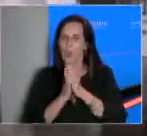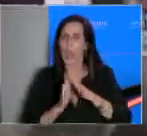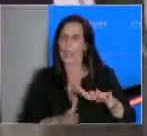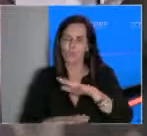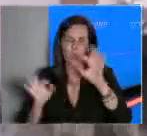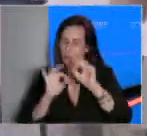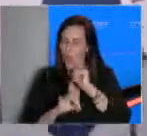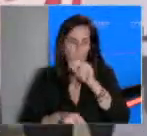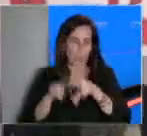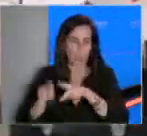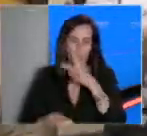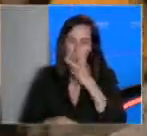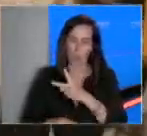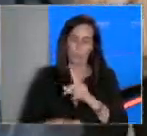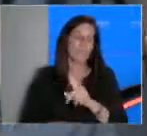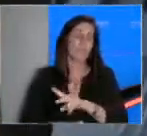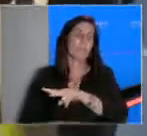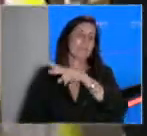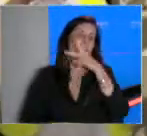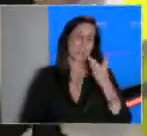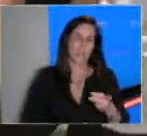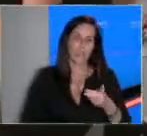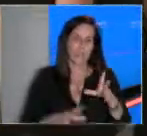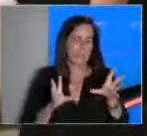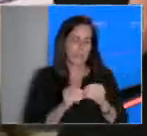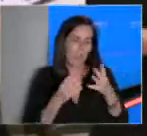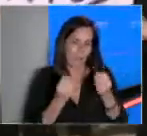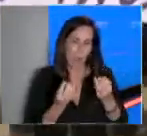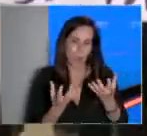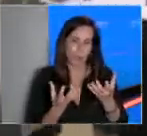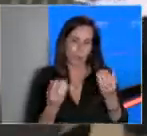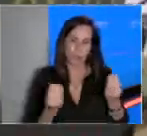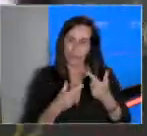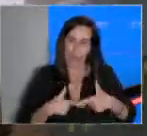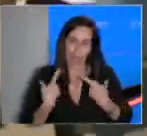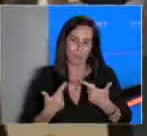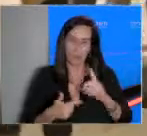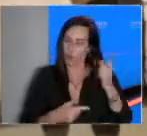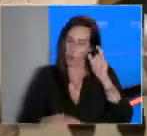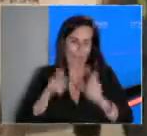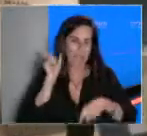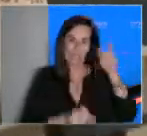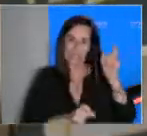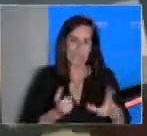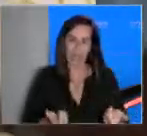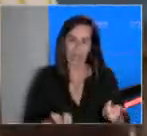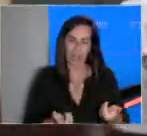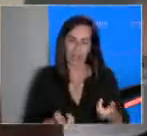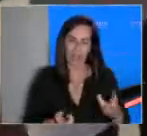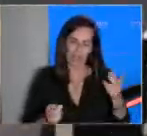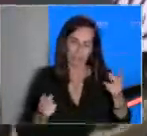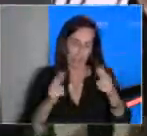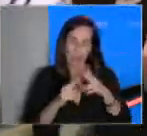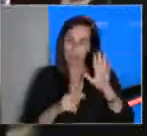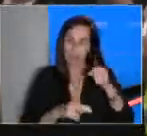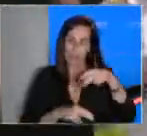האלה שאף אחד לא רוצה להסתכל, ומצד שני עם המון מישורים של החיים שכל אזרח ישראלי נפגש בהם.